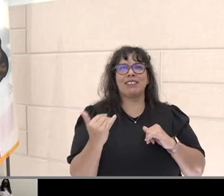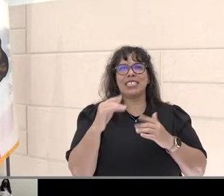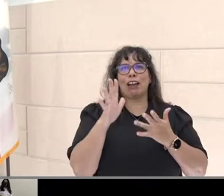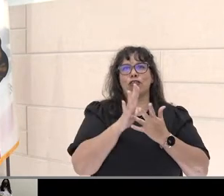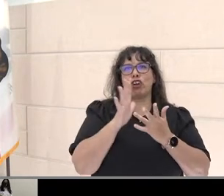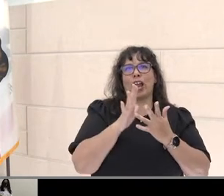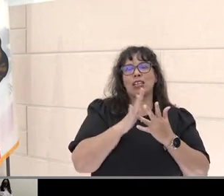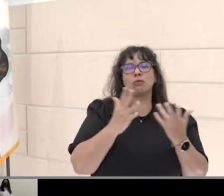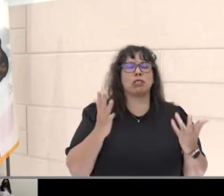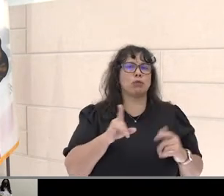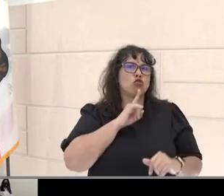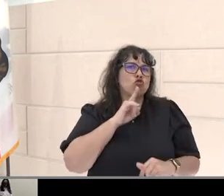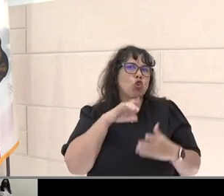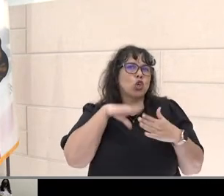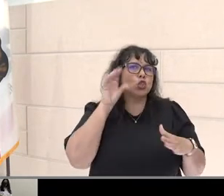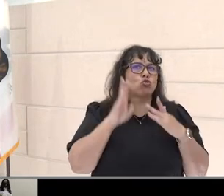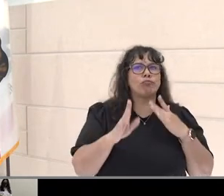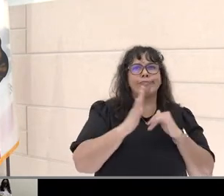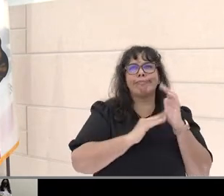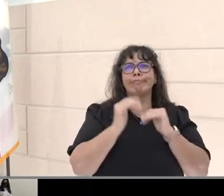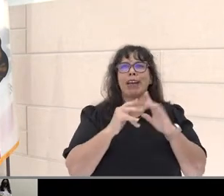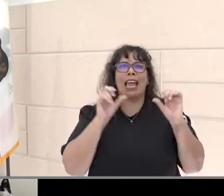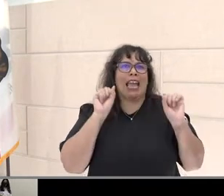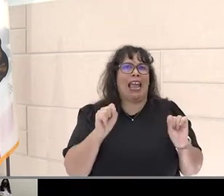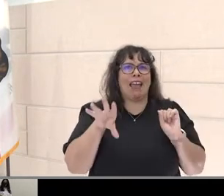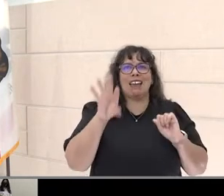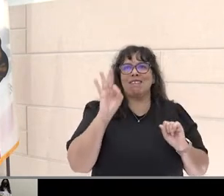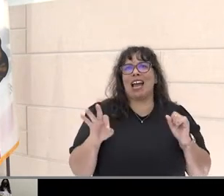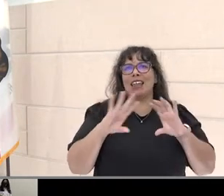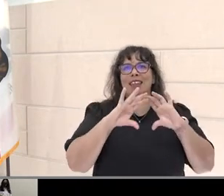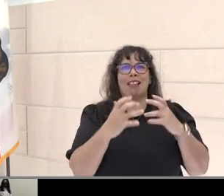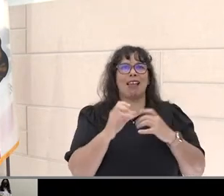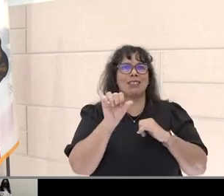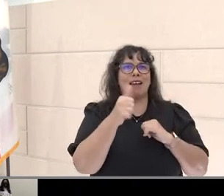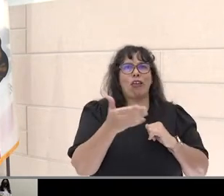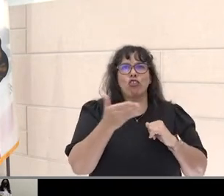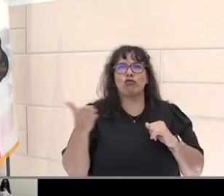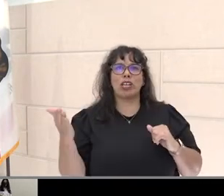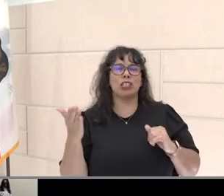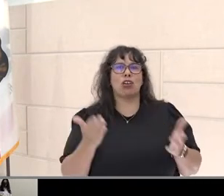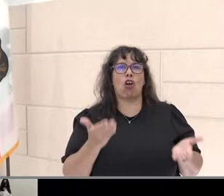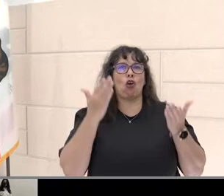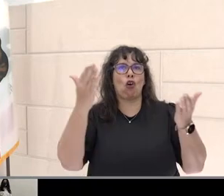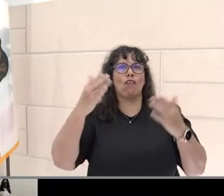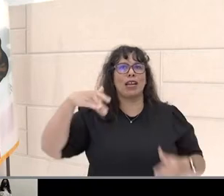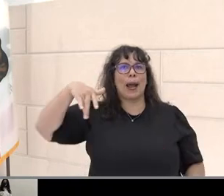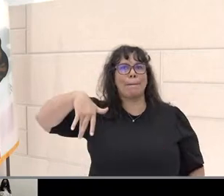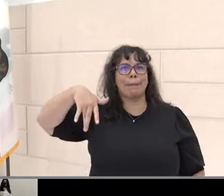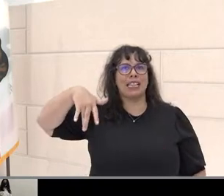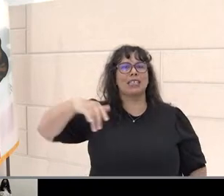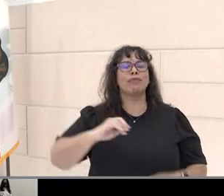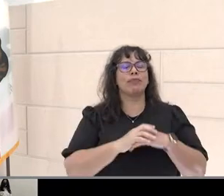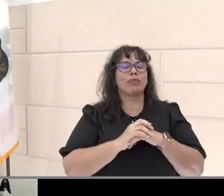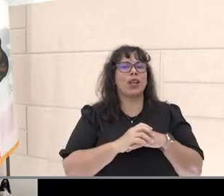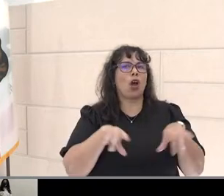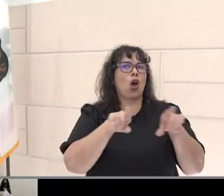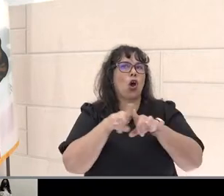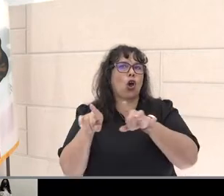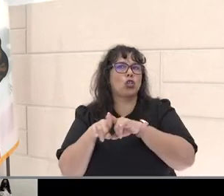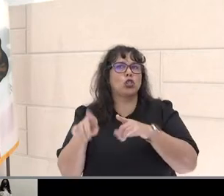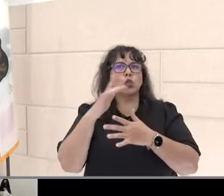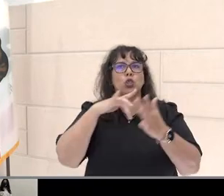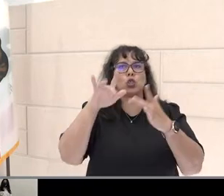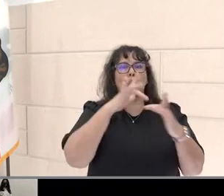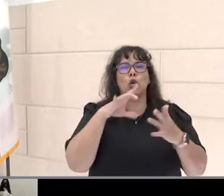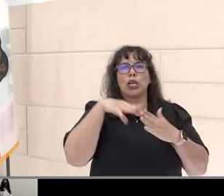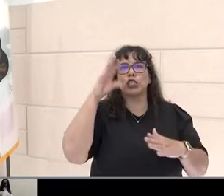ให้ยังบำบายตะเกียบปีกรมดับใบอ้อยกิมเมียนกาเคาะกระดาษขนมกาโจเรียนถนัดหน้าได้เติร์ดเติร์ด